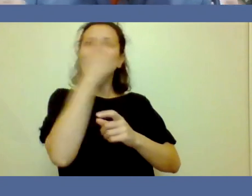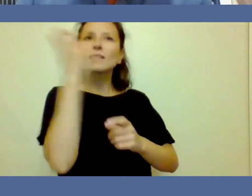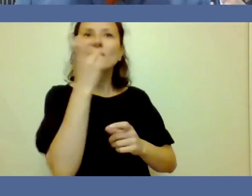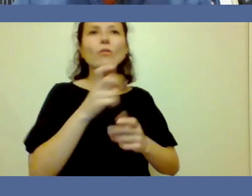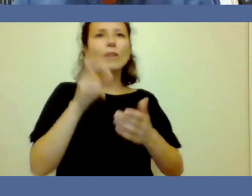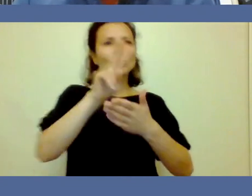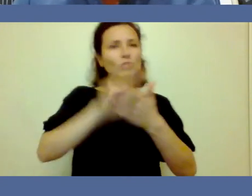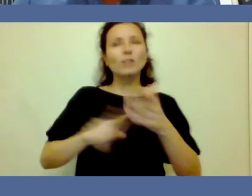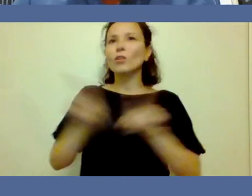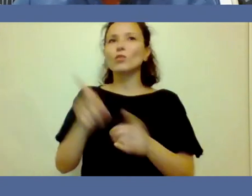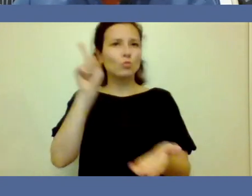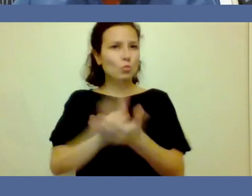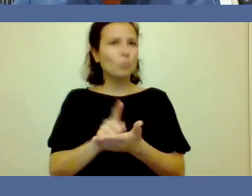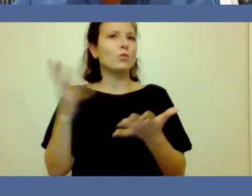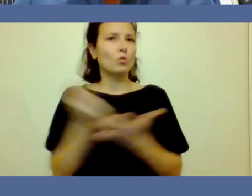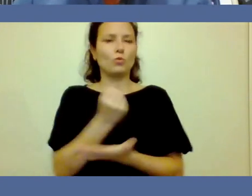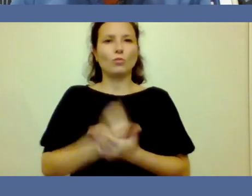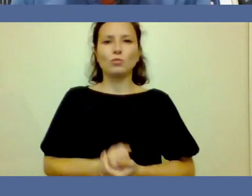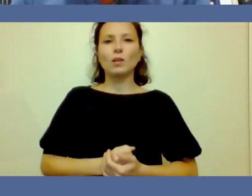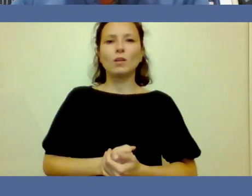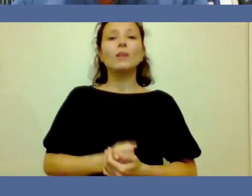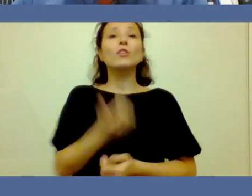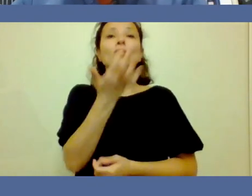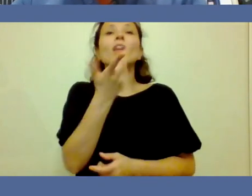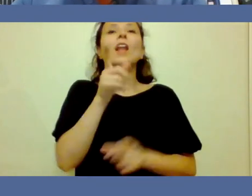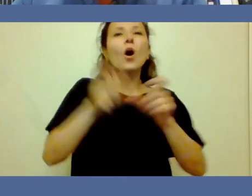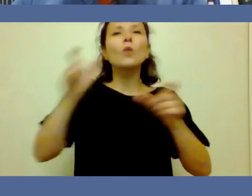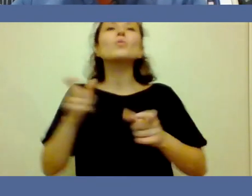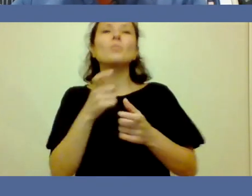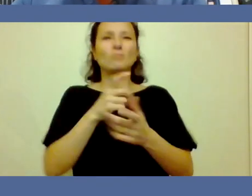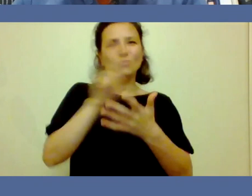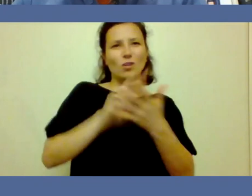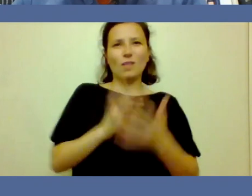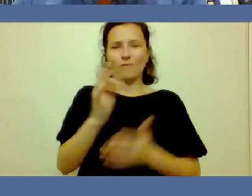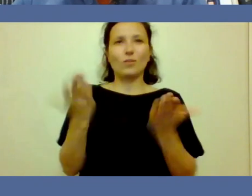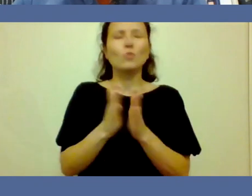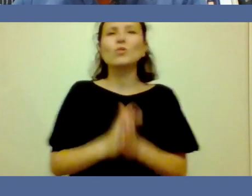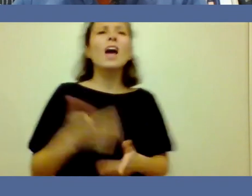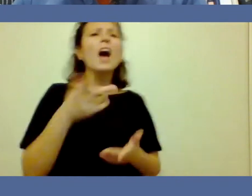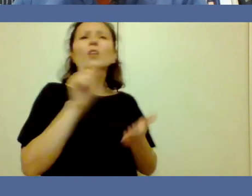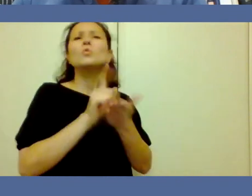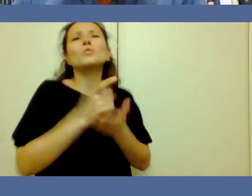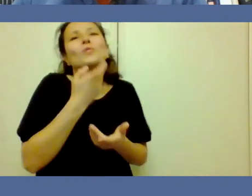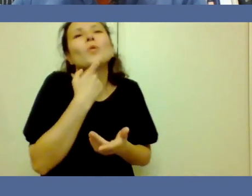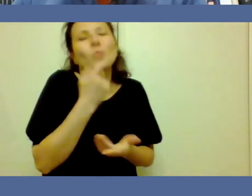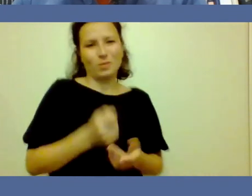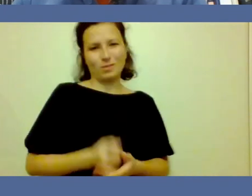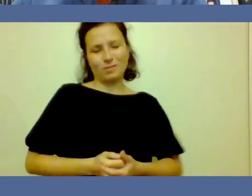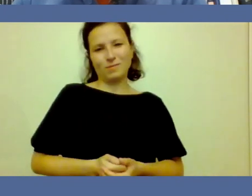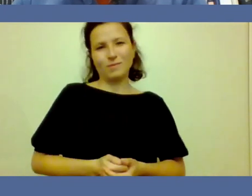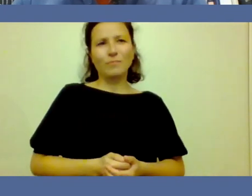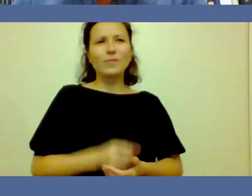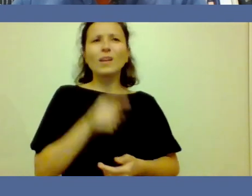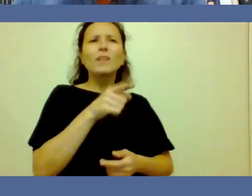też skala tego czytelnictwa, prawda? No właśnie, czym jest sukces? Co to jest ten sukces? Według